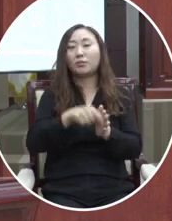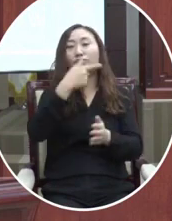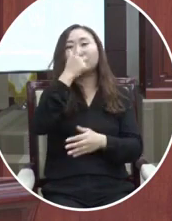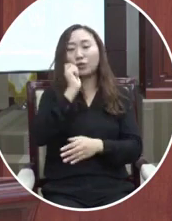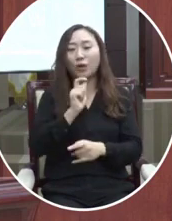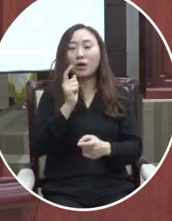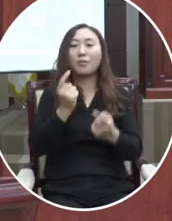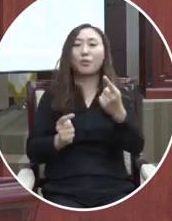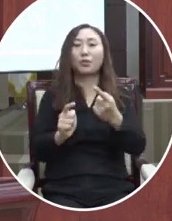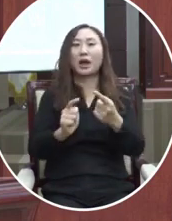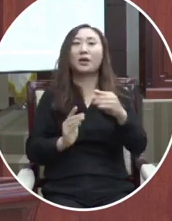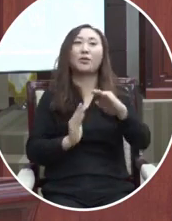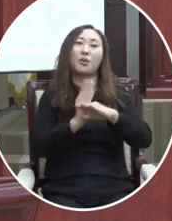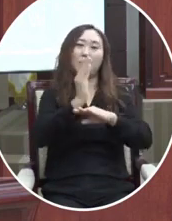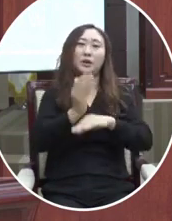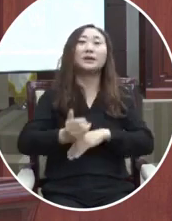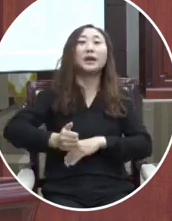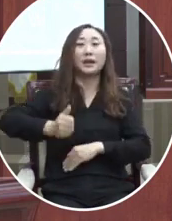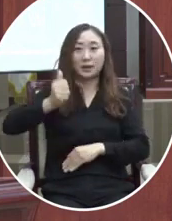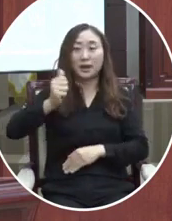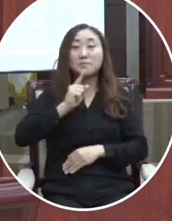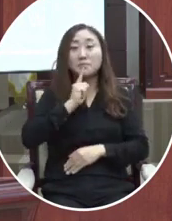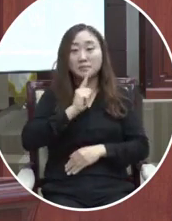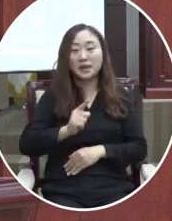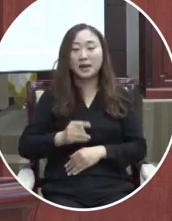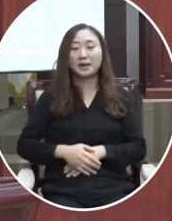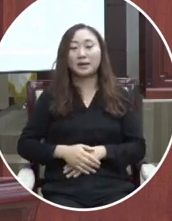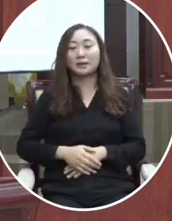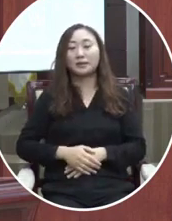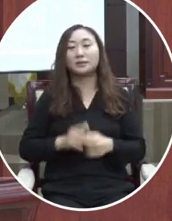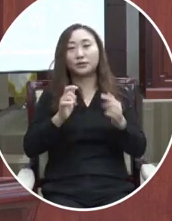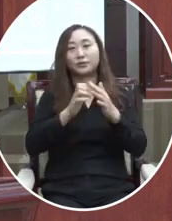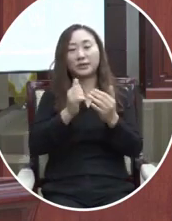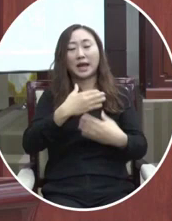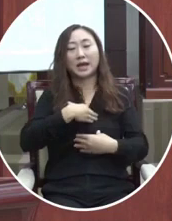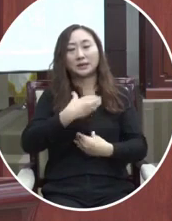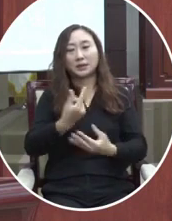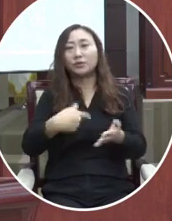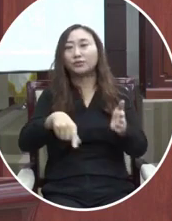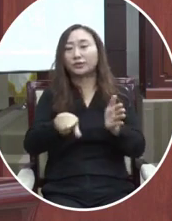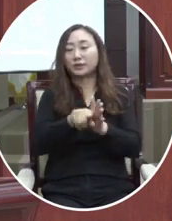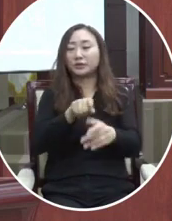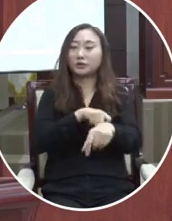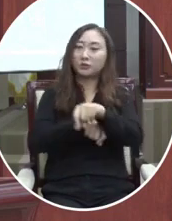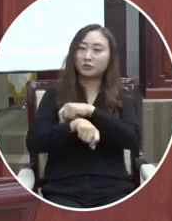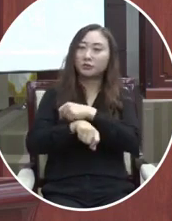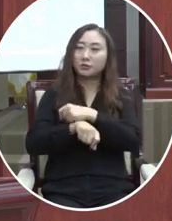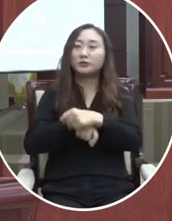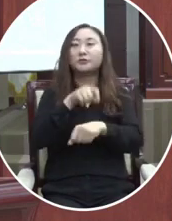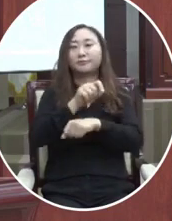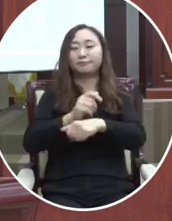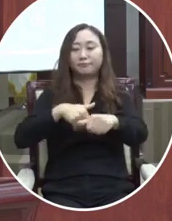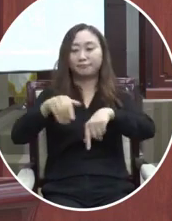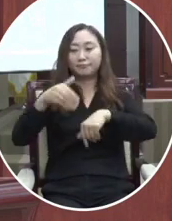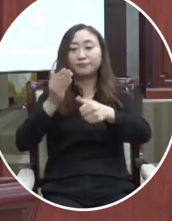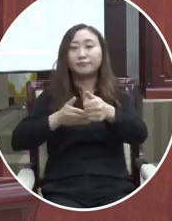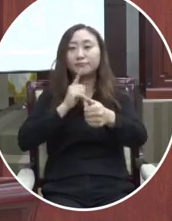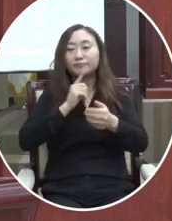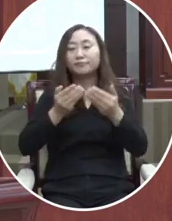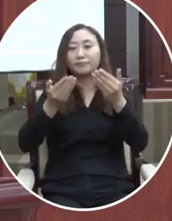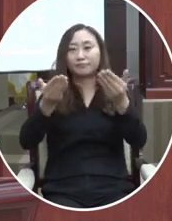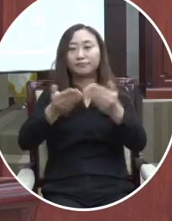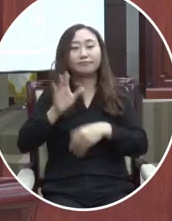부족함다는 과함이 낮습니다 구민들의 안전 확보를 위해 조금 더 적극적인 행정을